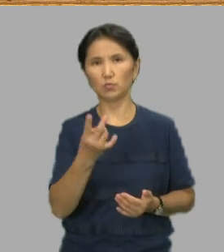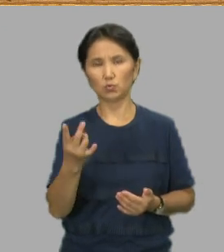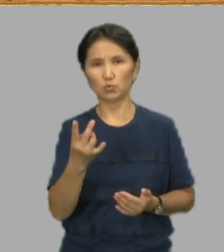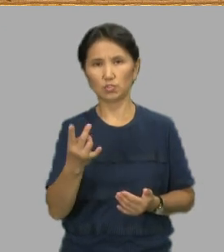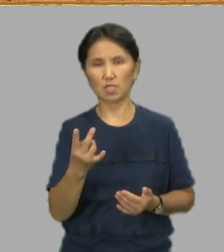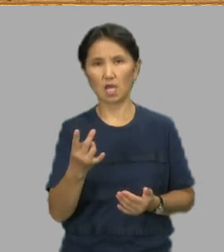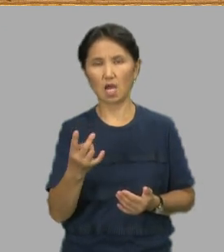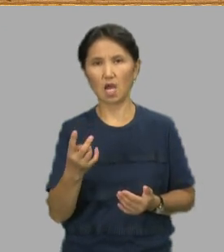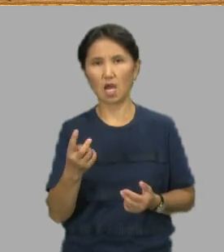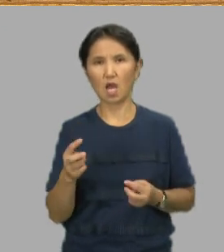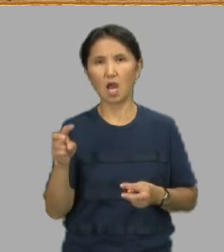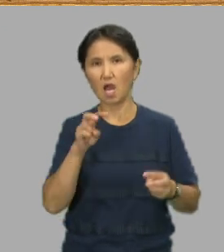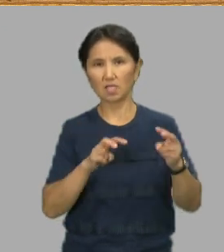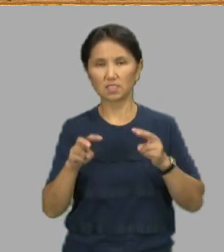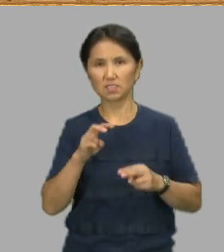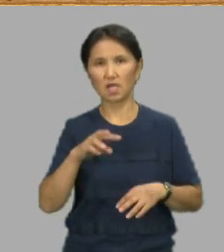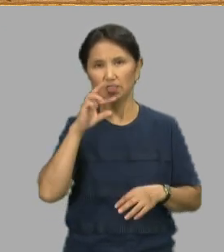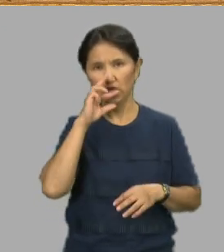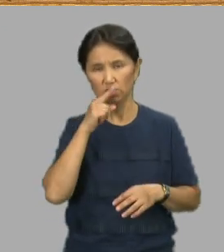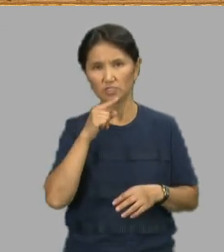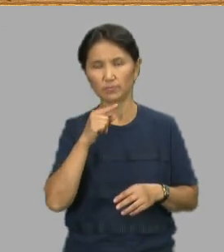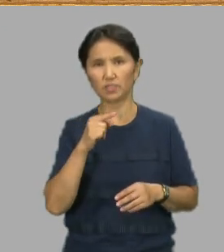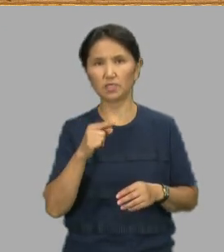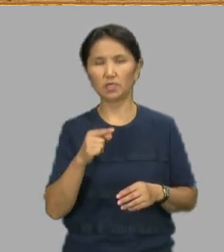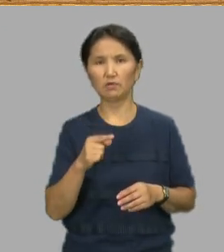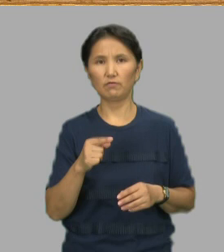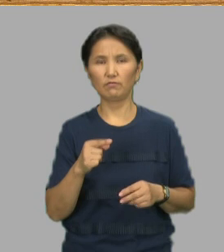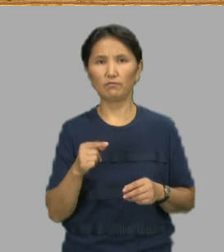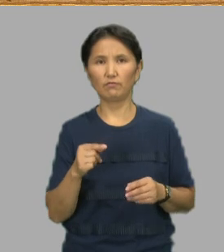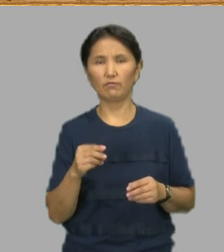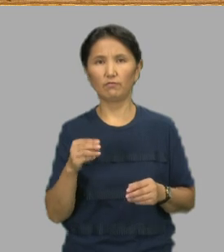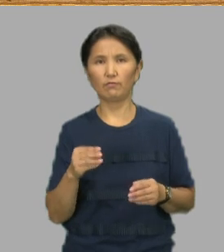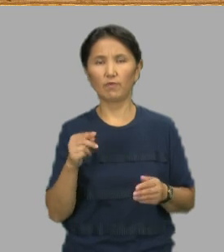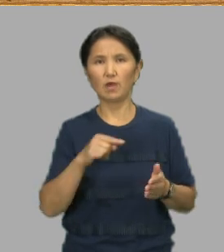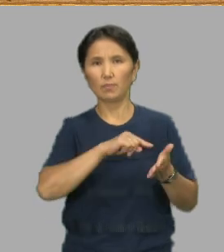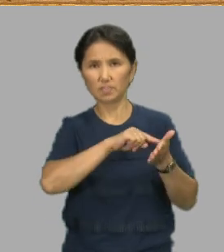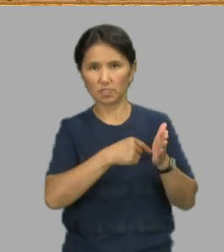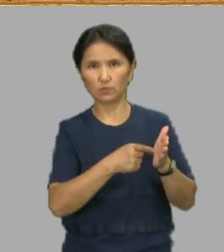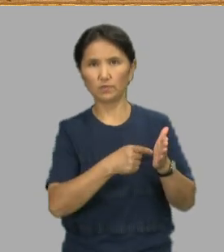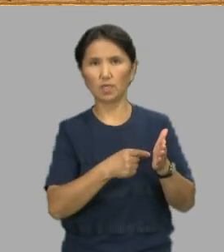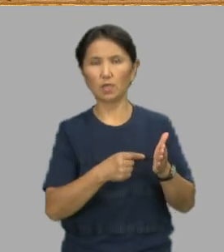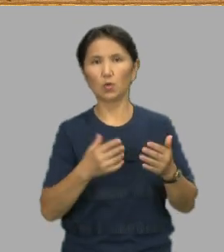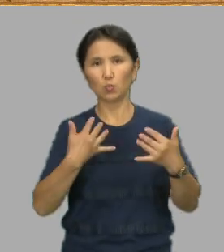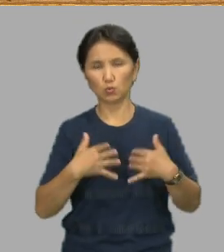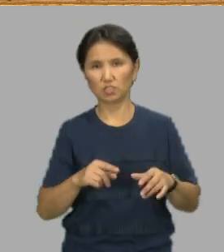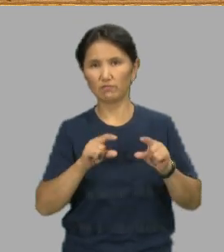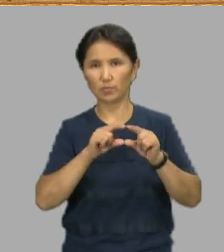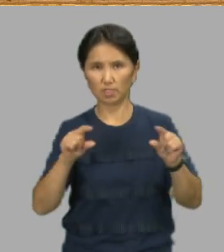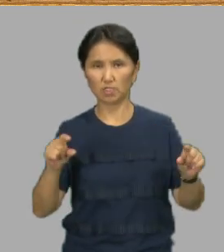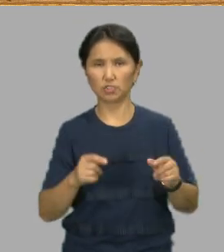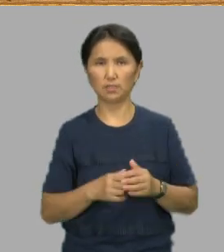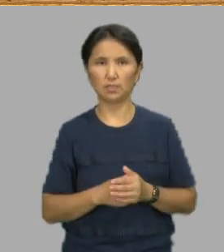Теперь вам предстоит отыскать ошибки в постановке запятых уже